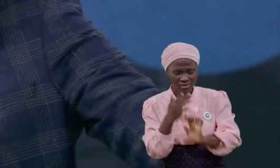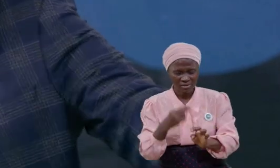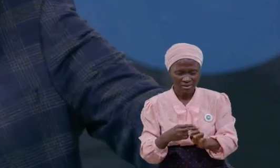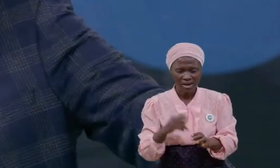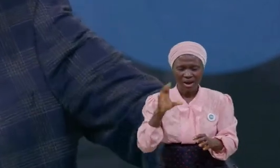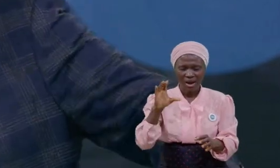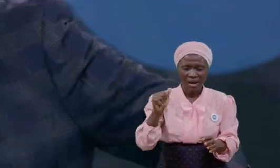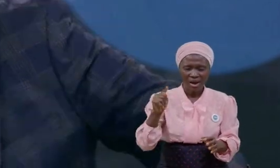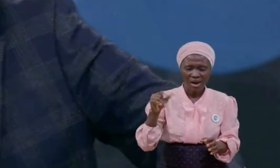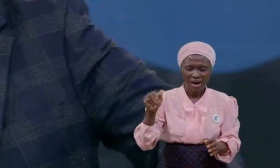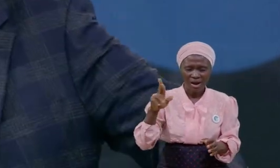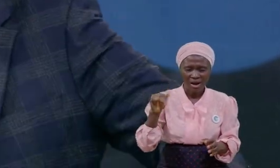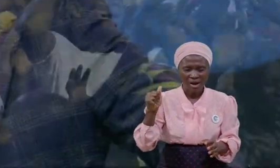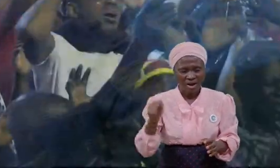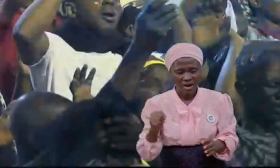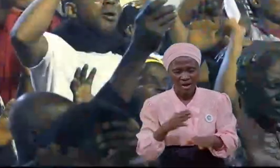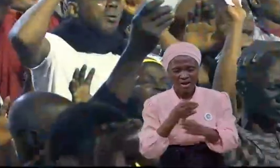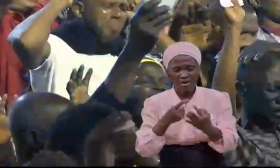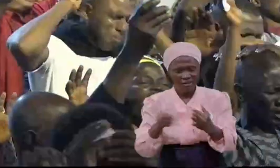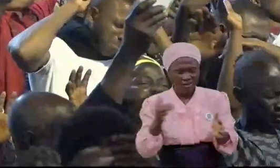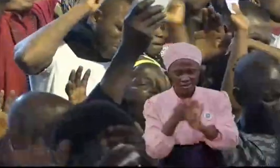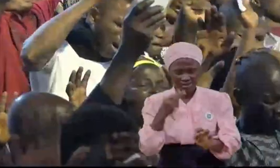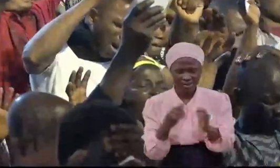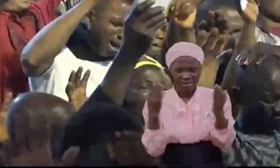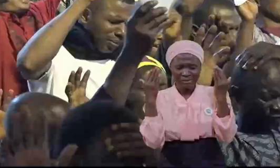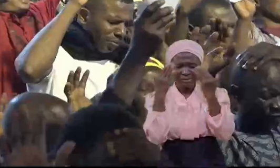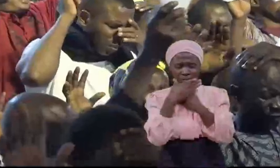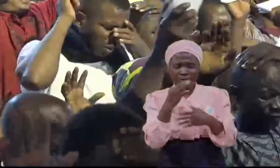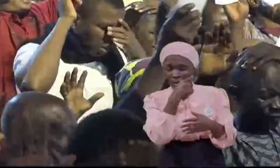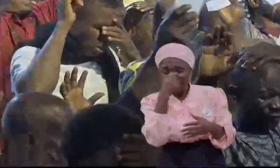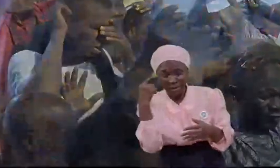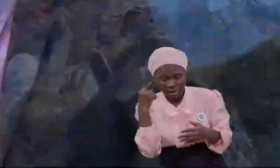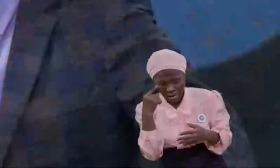Faiblesse, cécité disparaît au nom de Jésus.